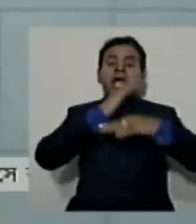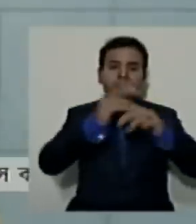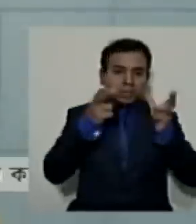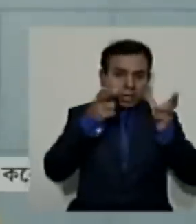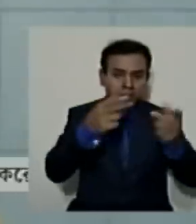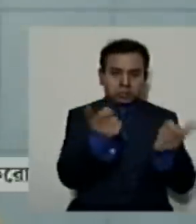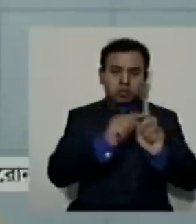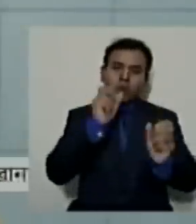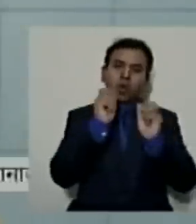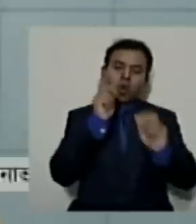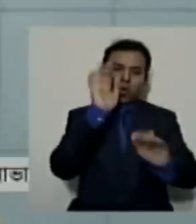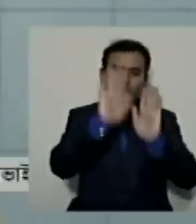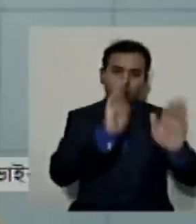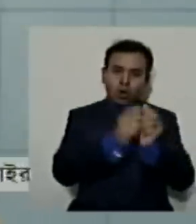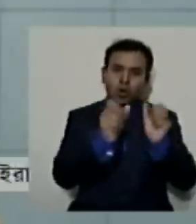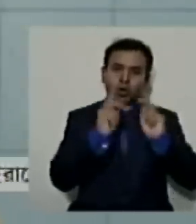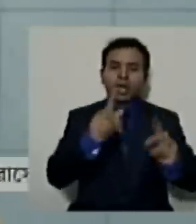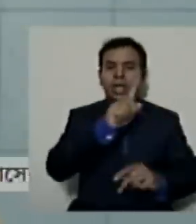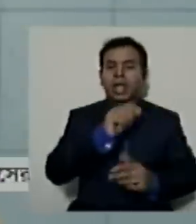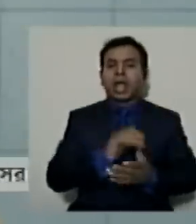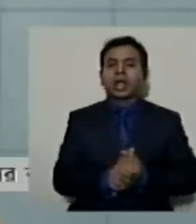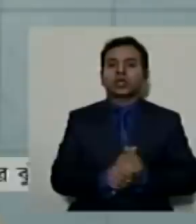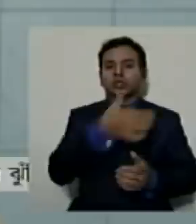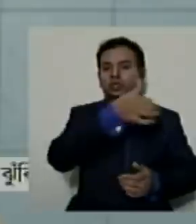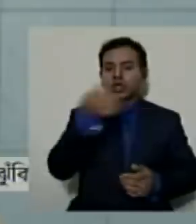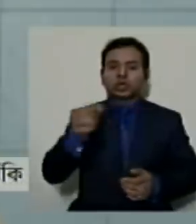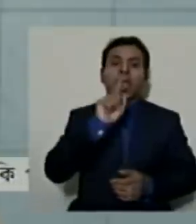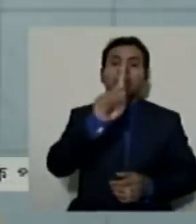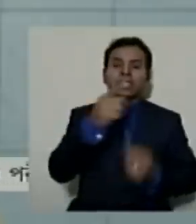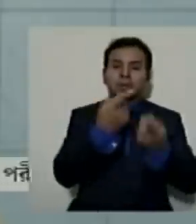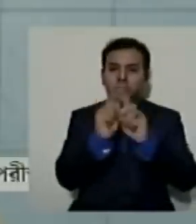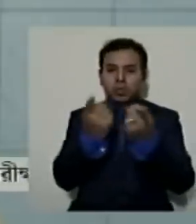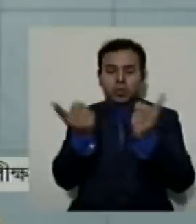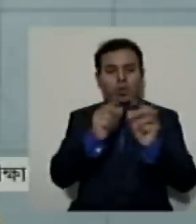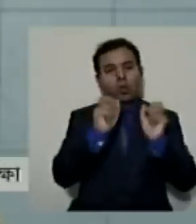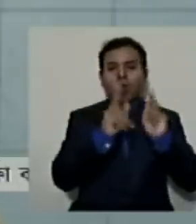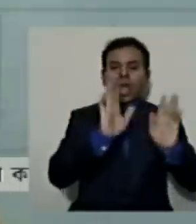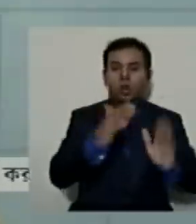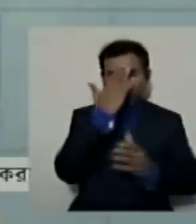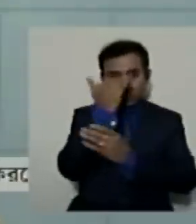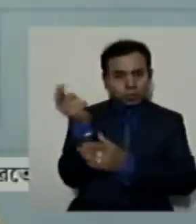601টি প্রতিষ্ঠান, এবং এর মধ্যে তাৎক্ষণিকভাবে কোয়ারেন্টাইনের সেবা প্রদান করা যায়